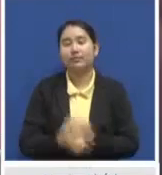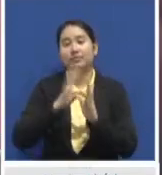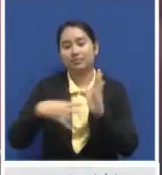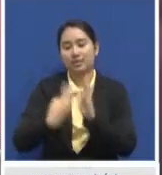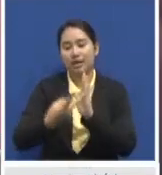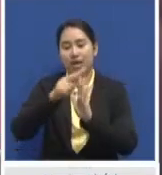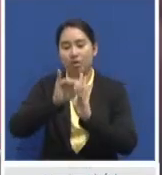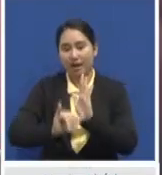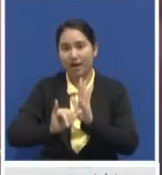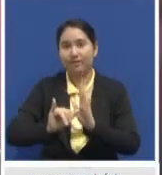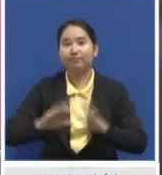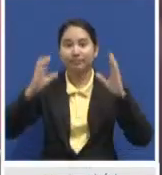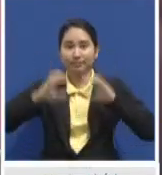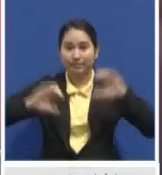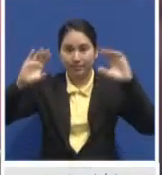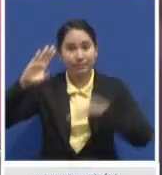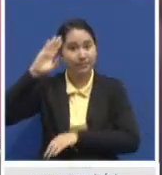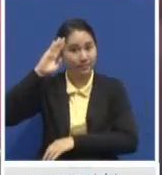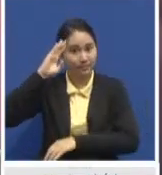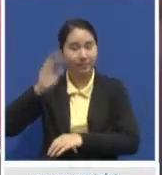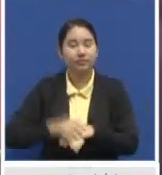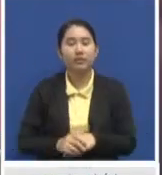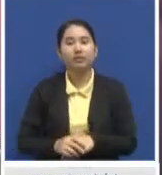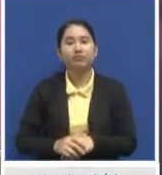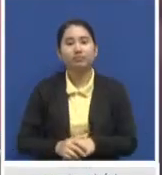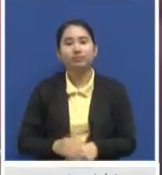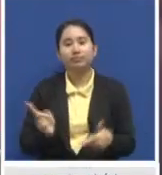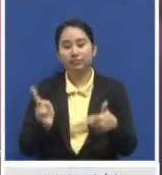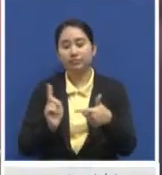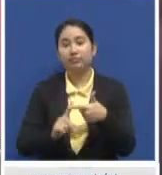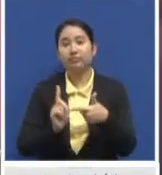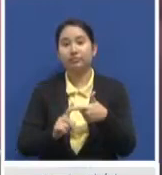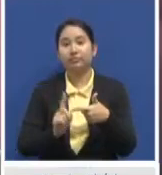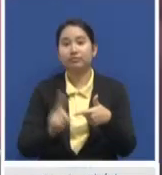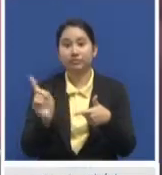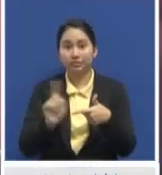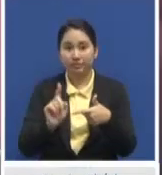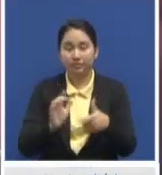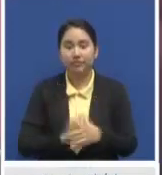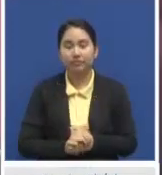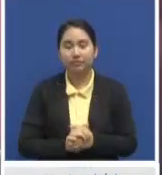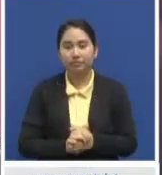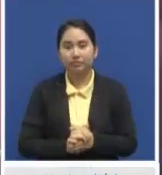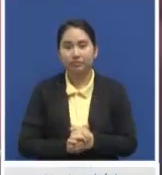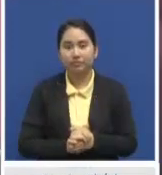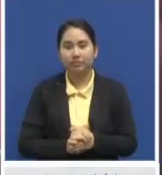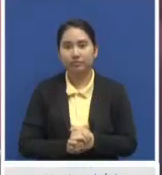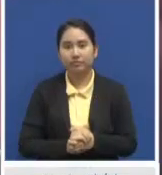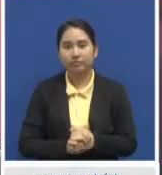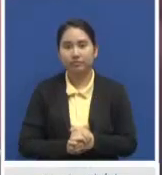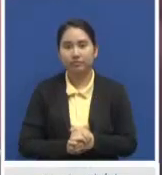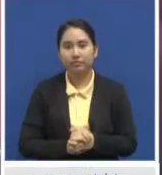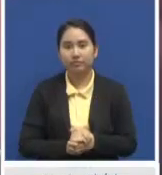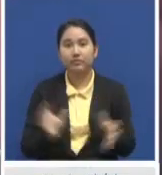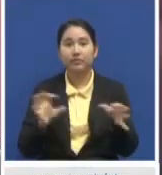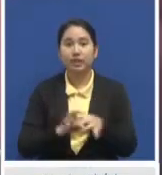ตรีภายใต้รัฐบาลที่ผ่านมาในเรื่องที่สองก็คงจะเป็นเรื่องของความจำเป็นของการใช้อุปกร